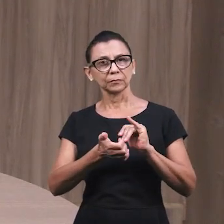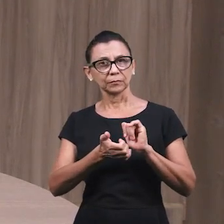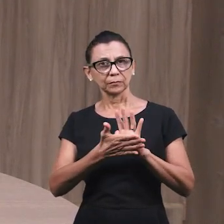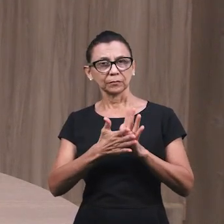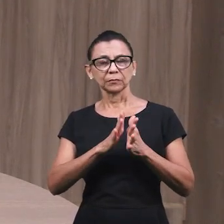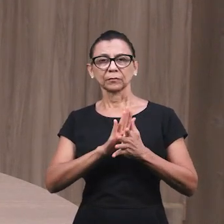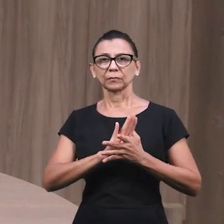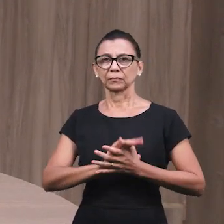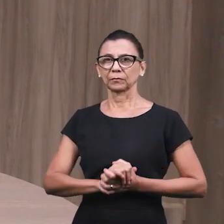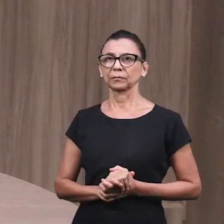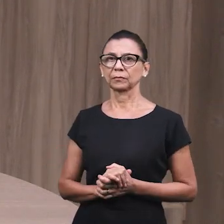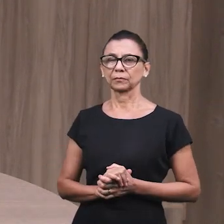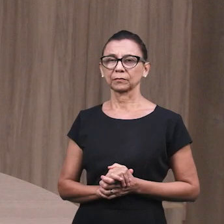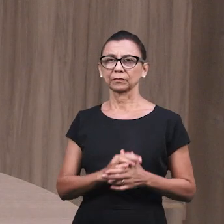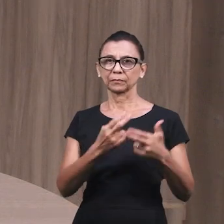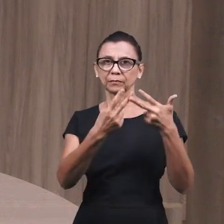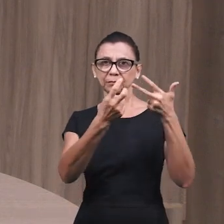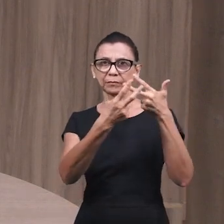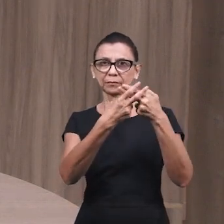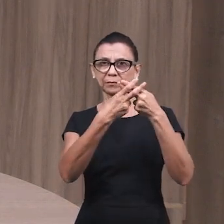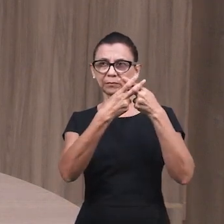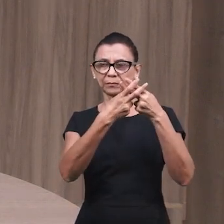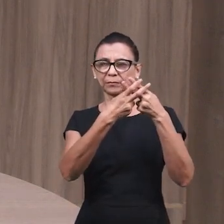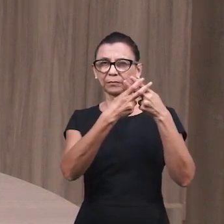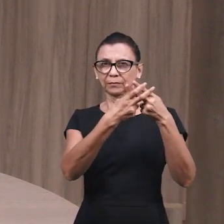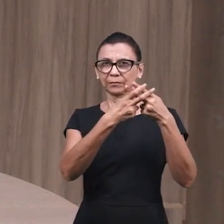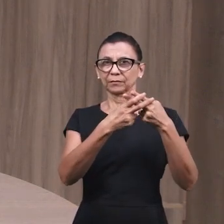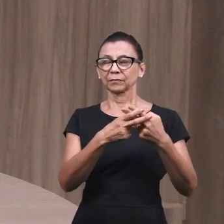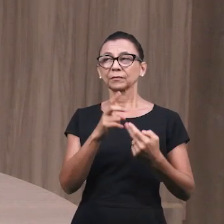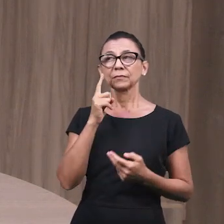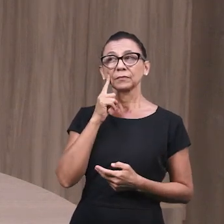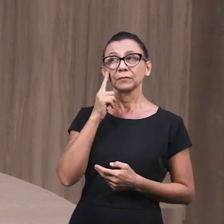louanges avec le jazz. Nous allons nous rappeler.